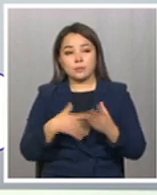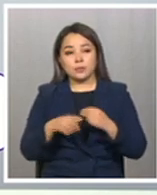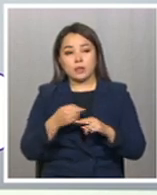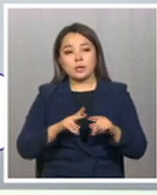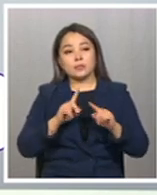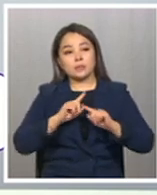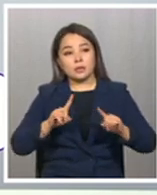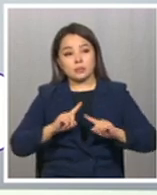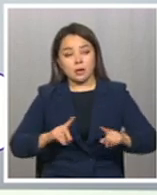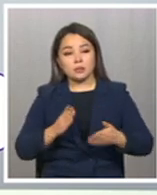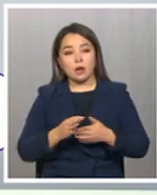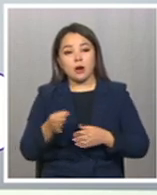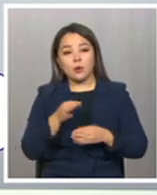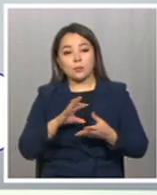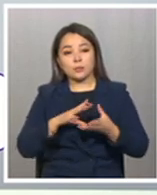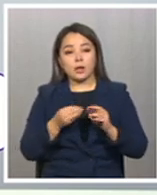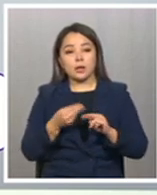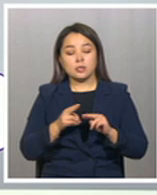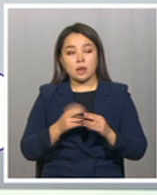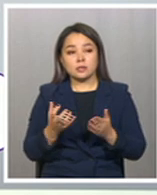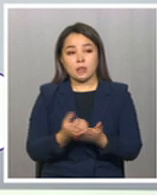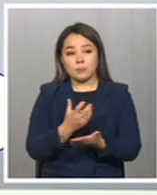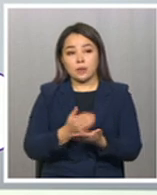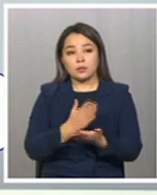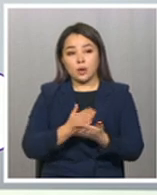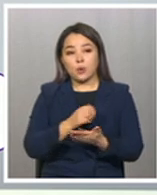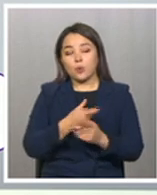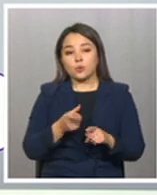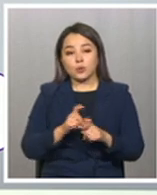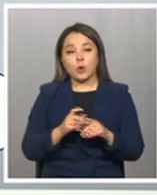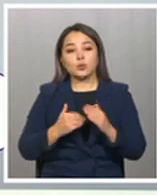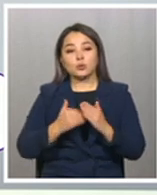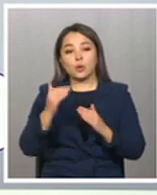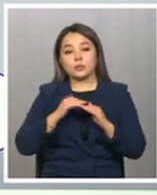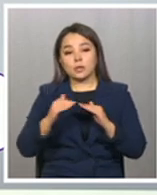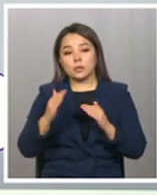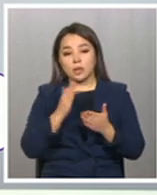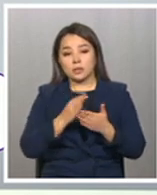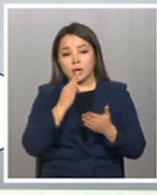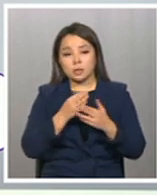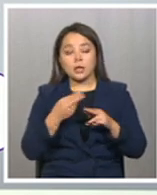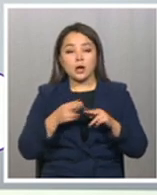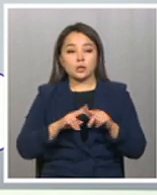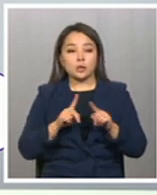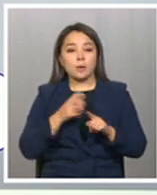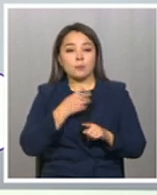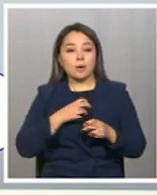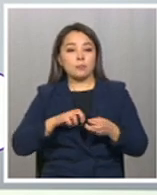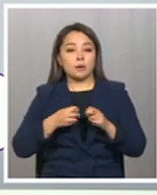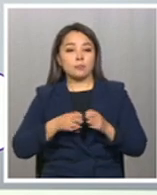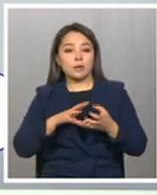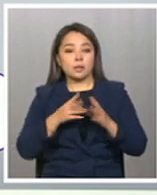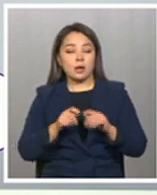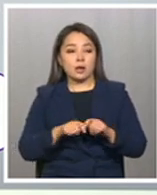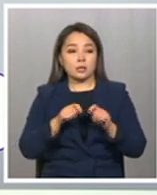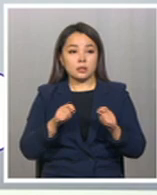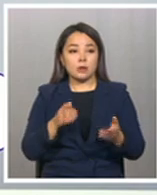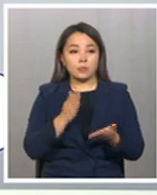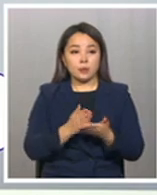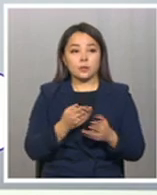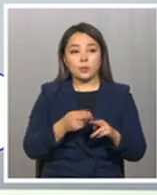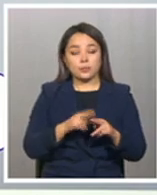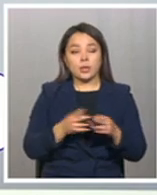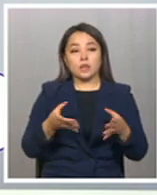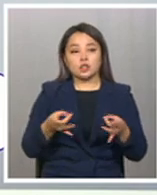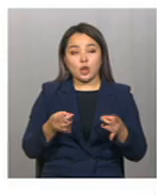ерекшелігі бұл аудандарда жан басына шаққандағы табыс өте жоғары деңгейде. Бірақ бұл аймақтың негізгі проблемаларын қарастырып өтетін болсақ, мұнда шикізат